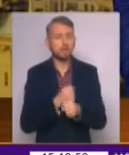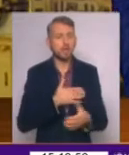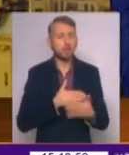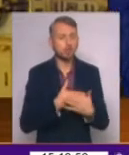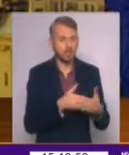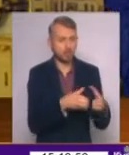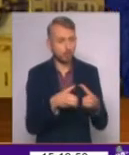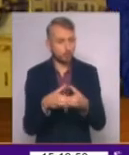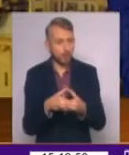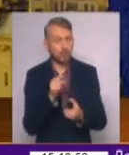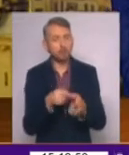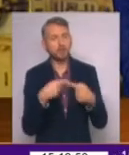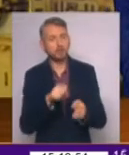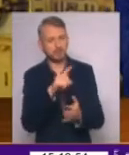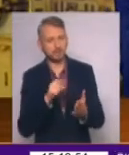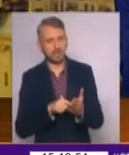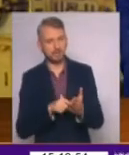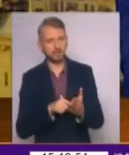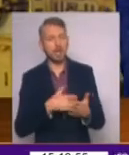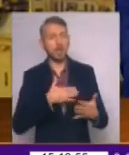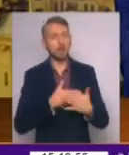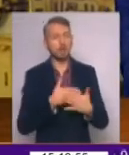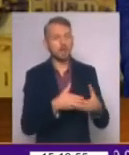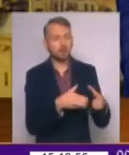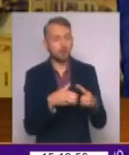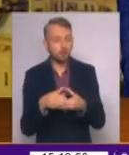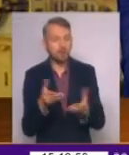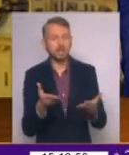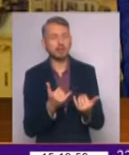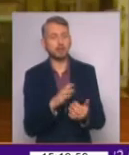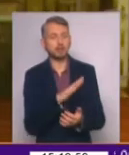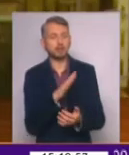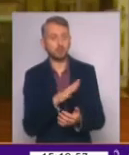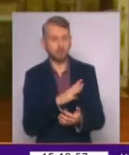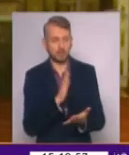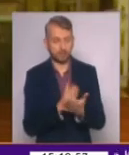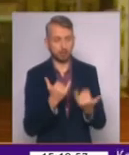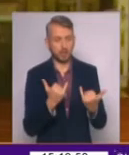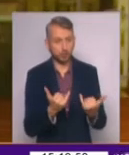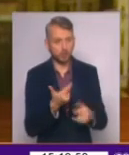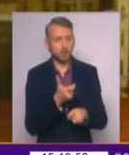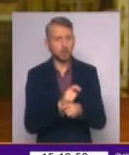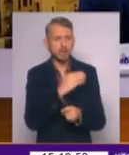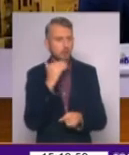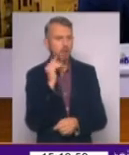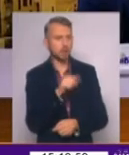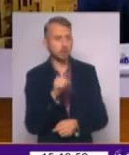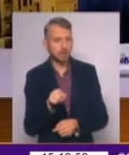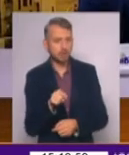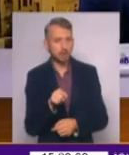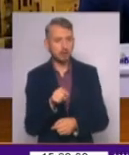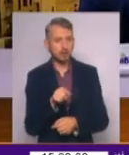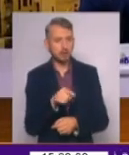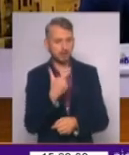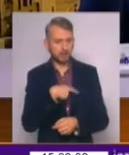формування. Але тут інше питання. Громадські формування, ті, які існували, існують на сьогодні, дуже багато з них